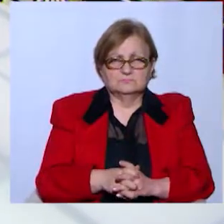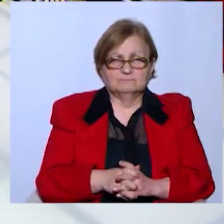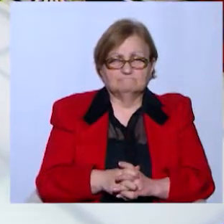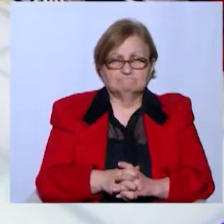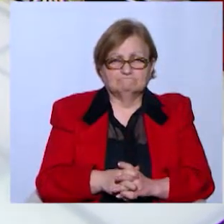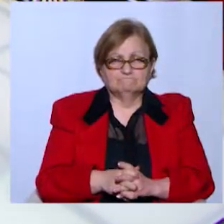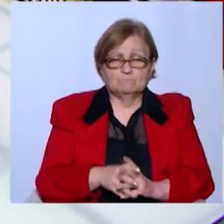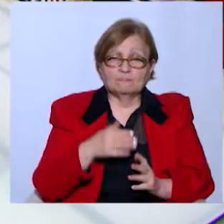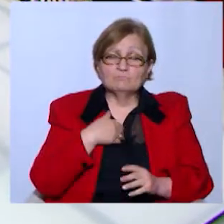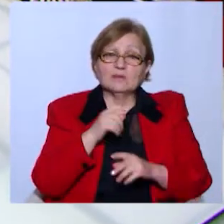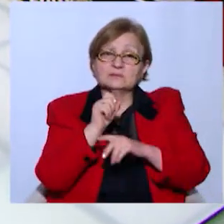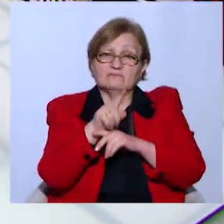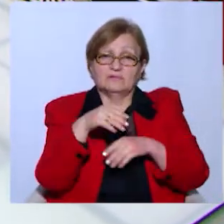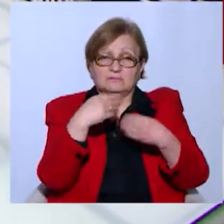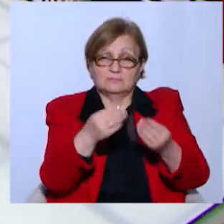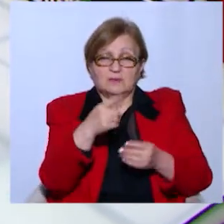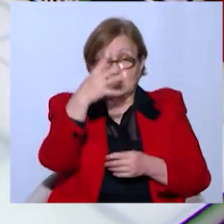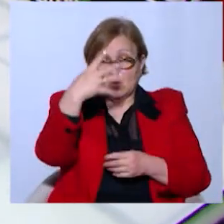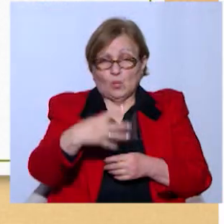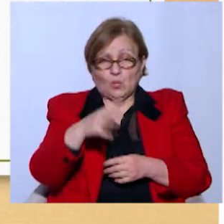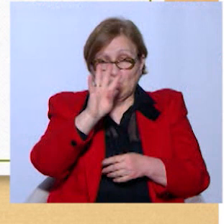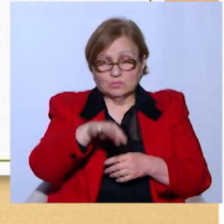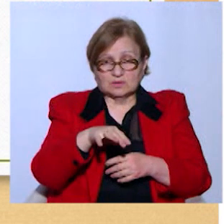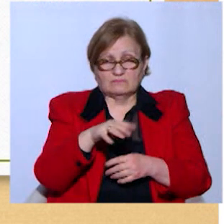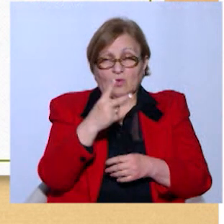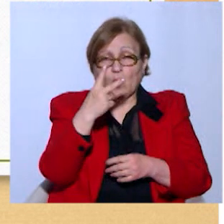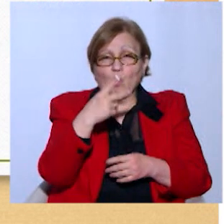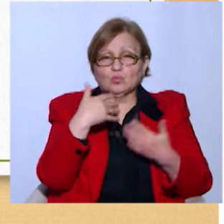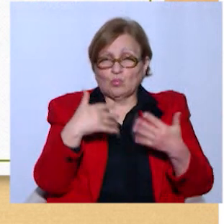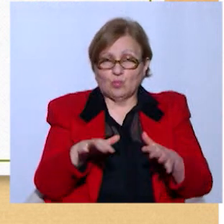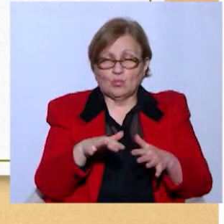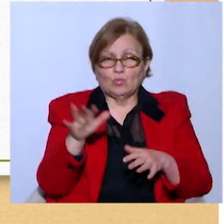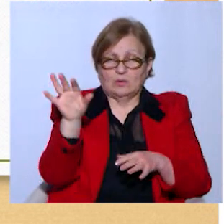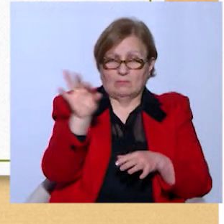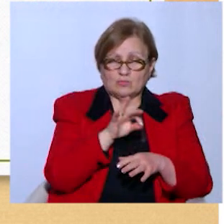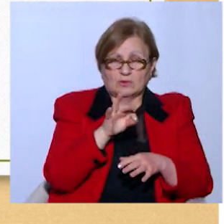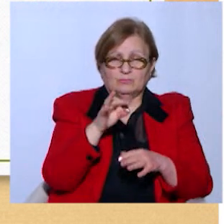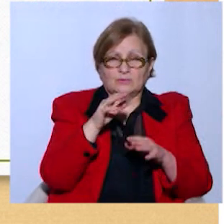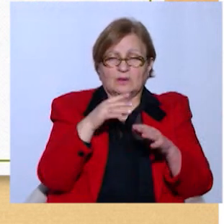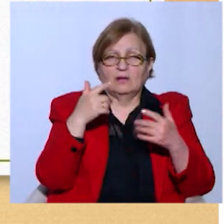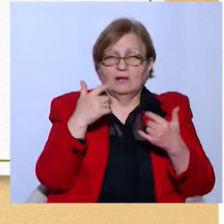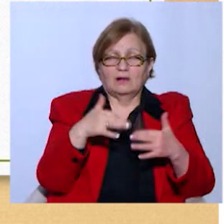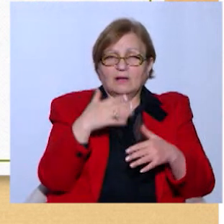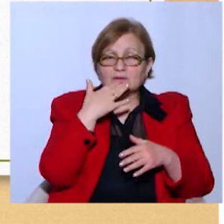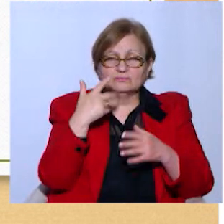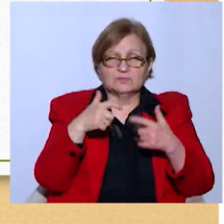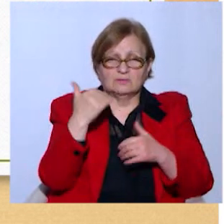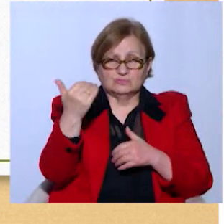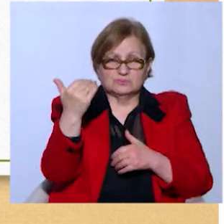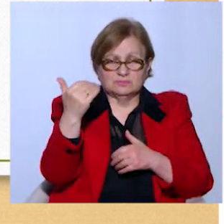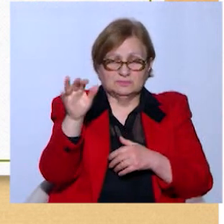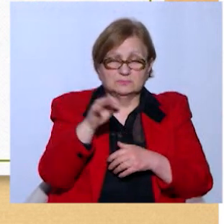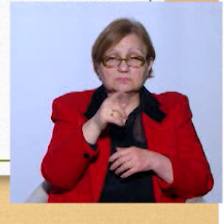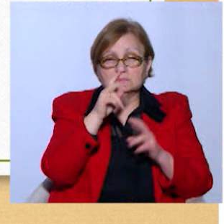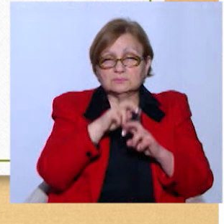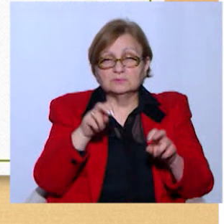გთავაზობთ დავალებას ამ 4 ამოცანას, აქედან 2 ამოცანა ამოღებულია ეროვნული გამოცდიდან,